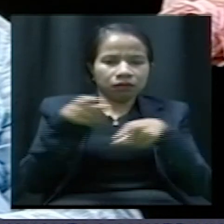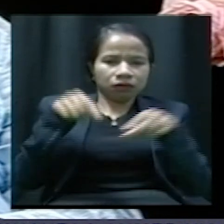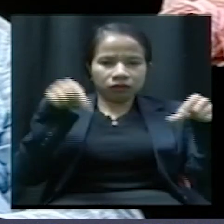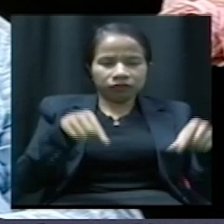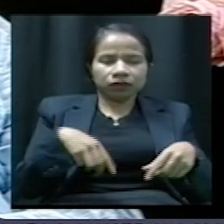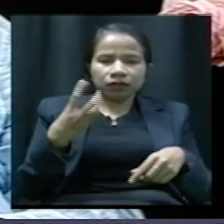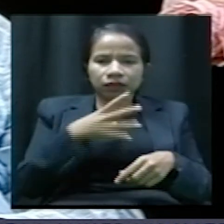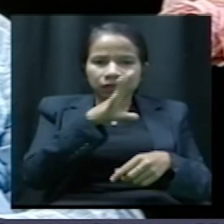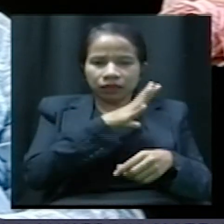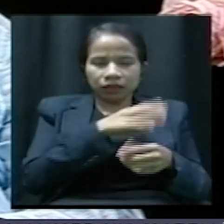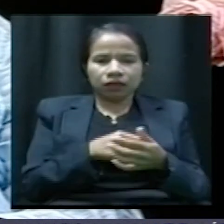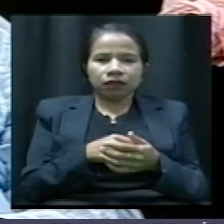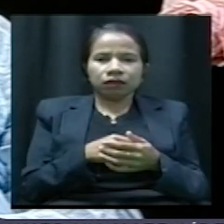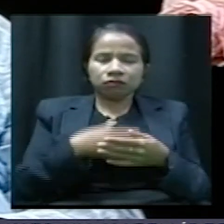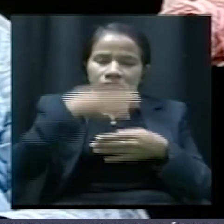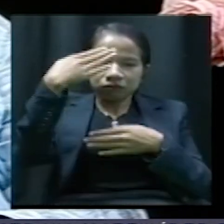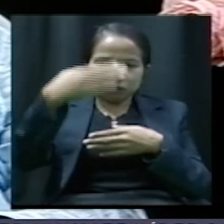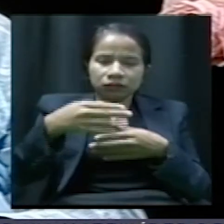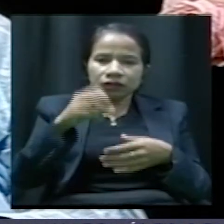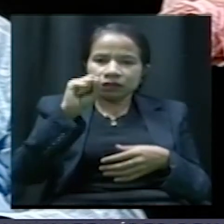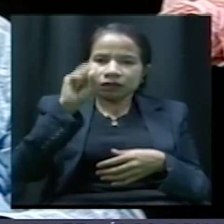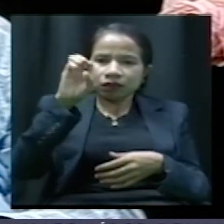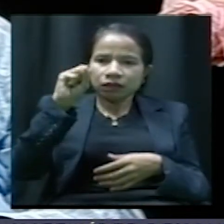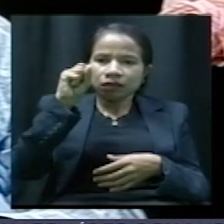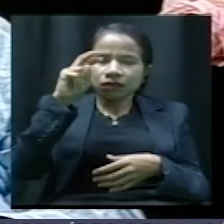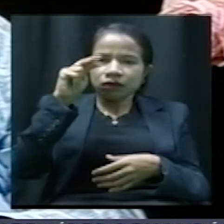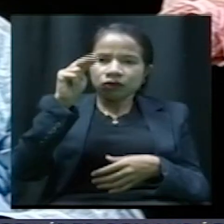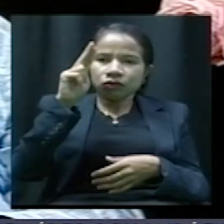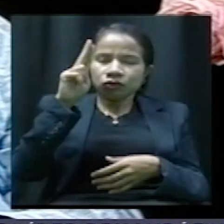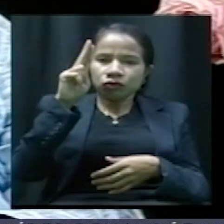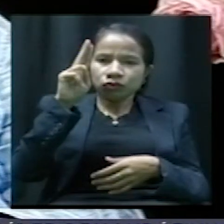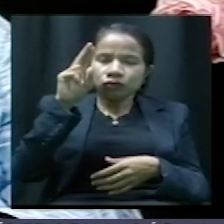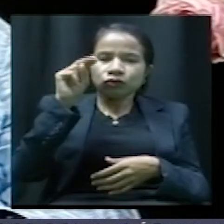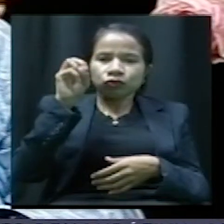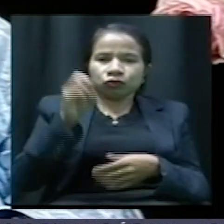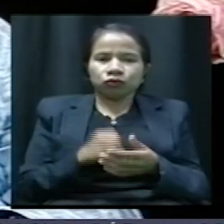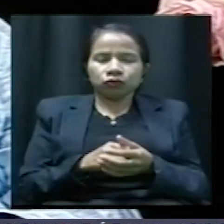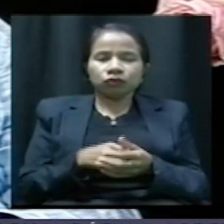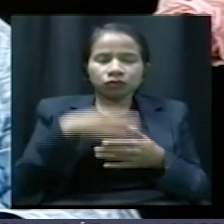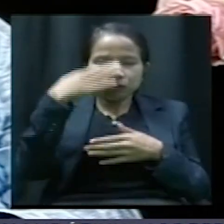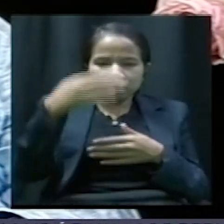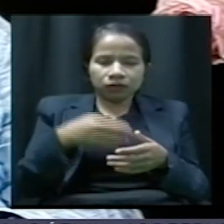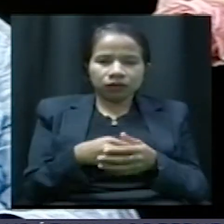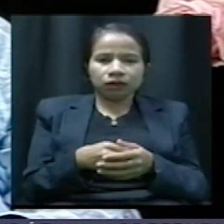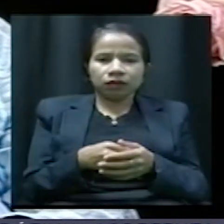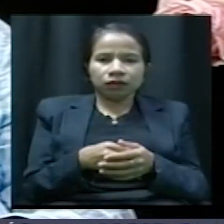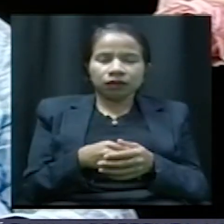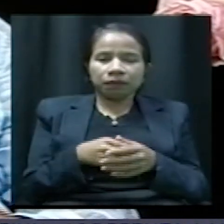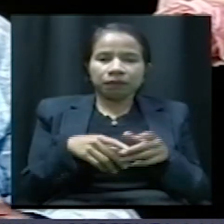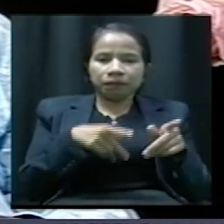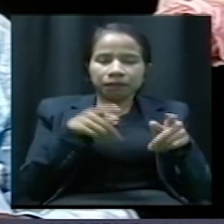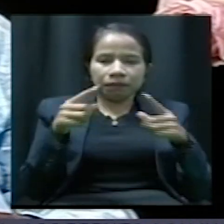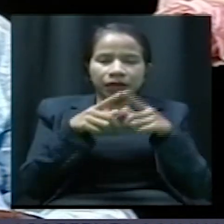hemodeficiência. Ita espera kata quando census tuir mai falene census ne mai específico duni ba hemodeficiência nem tipo tuir cada tipo ne é claro